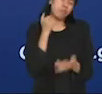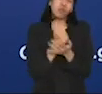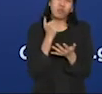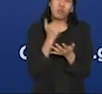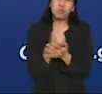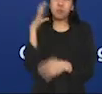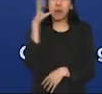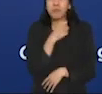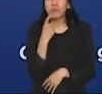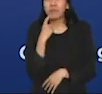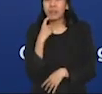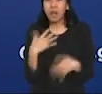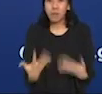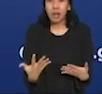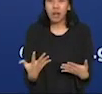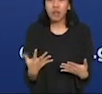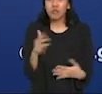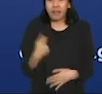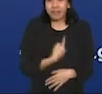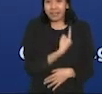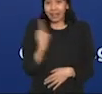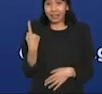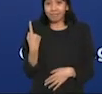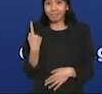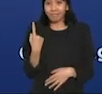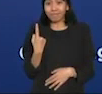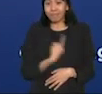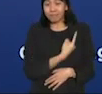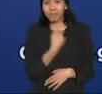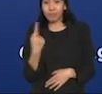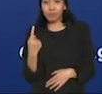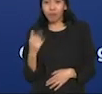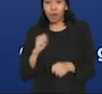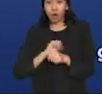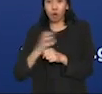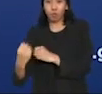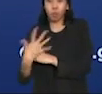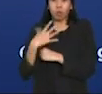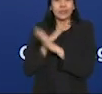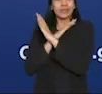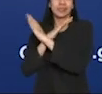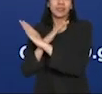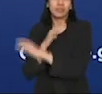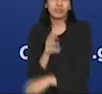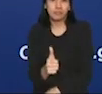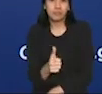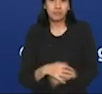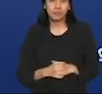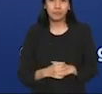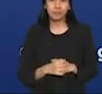tentang bagaimana upaya kita agar terhindar dari penularan covert 19